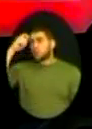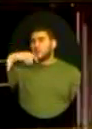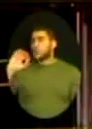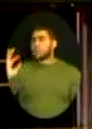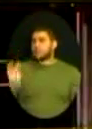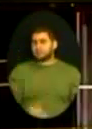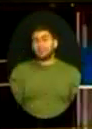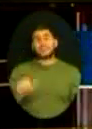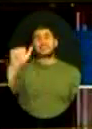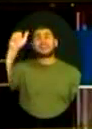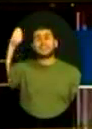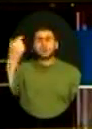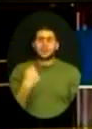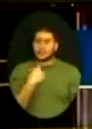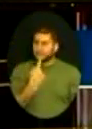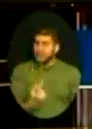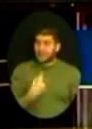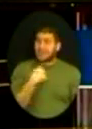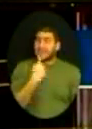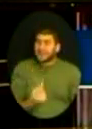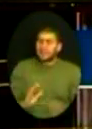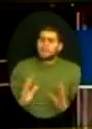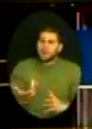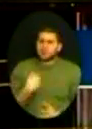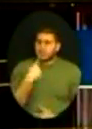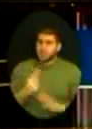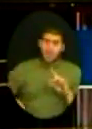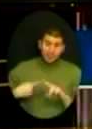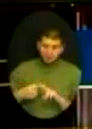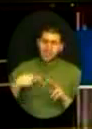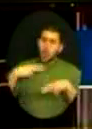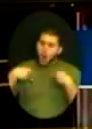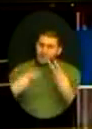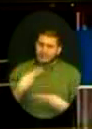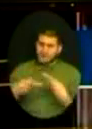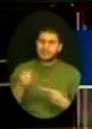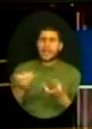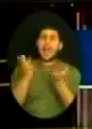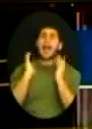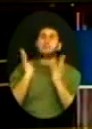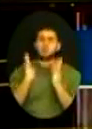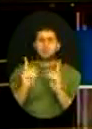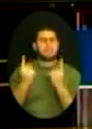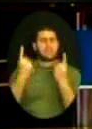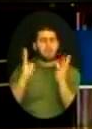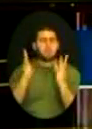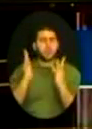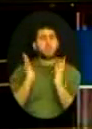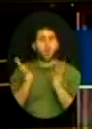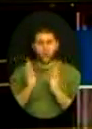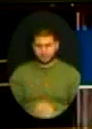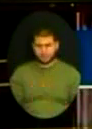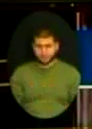אני אגיד ככה, קודם כל, אני אגיד את מה שאמרתי ואני אחזור ואגיד, זה מקרה חמור ביותר, זה מקרה נורא